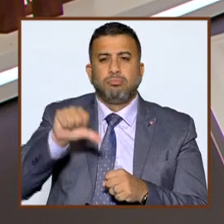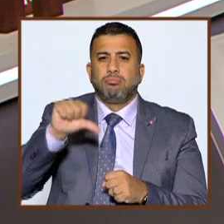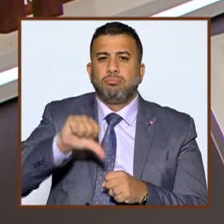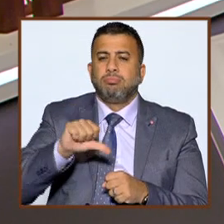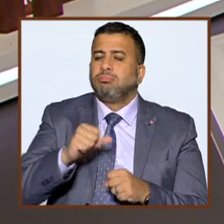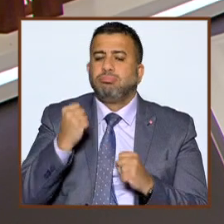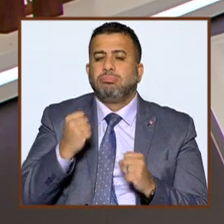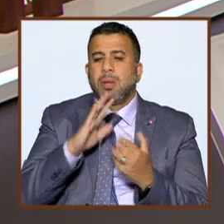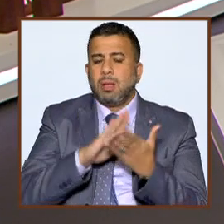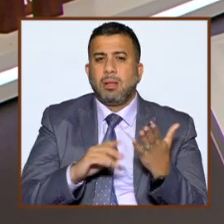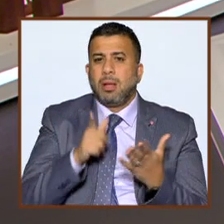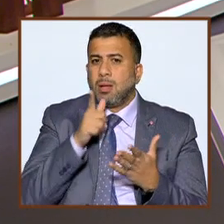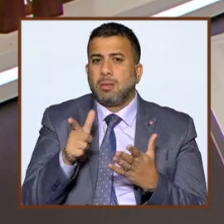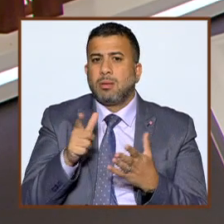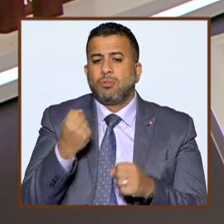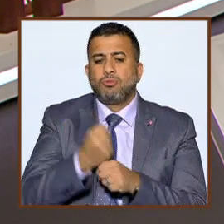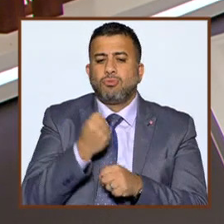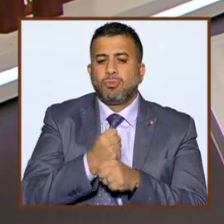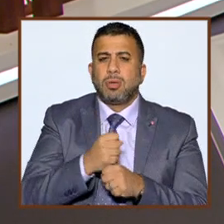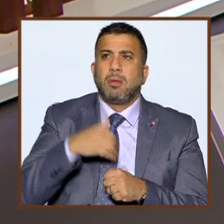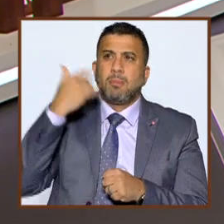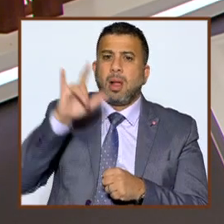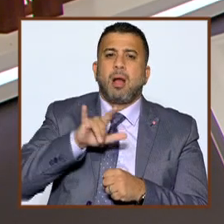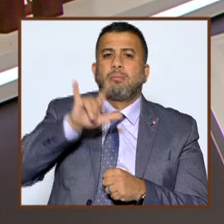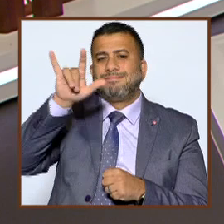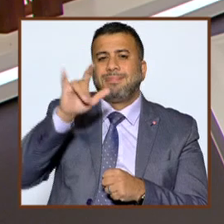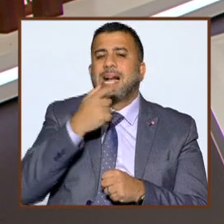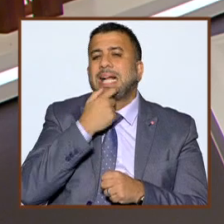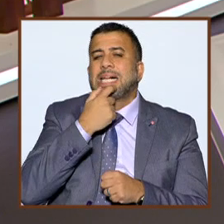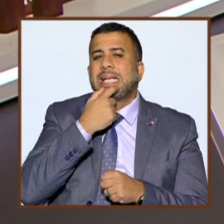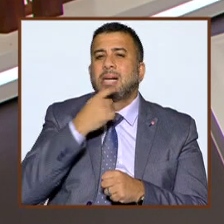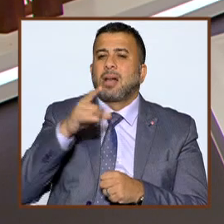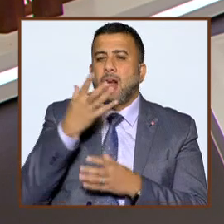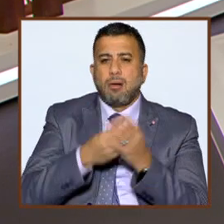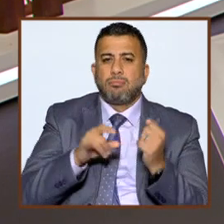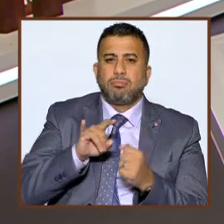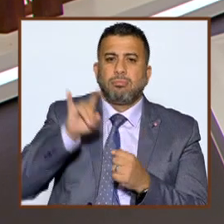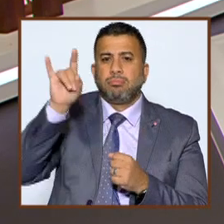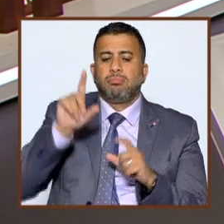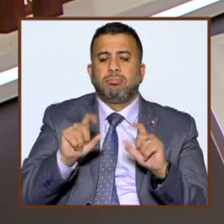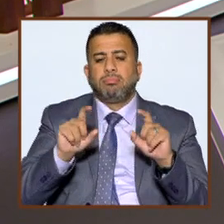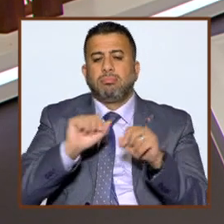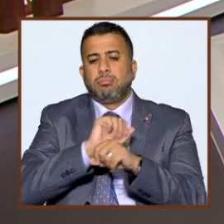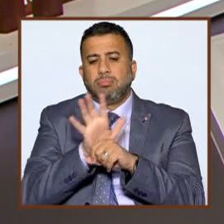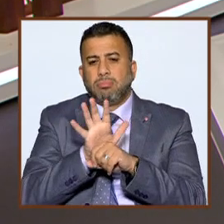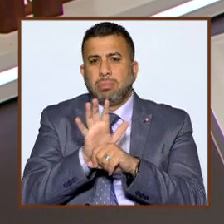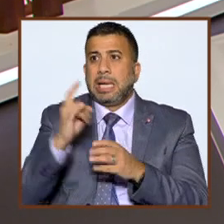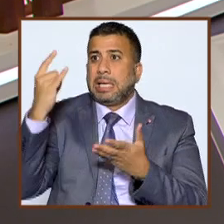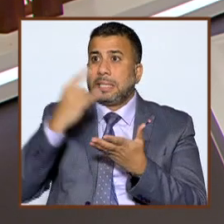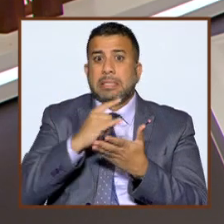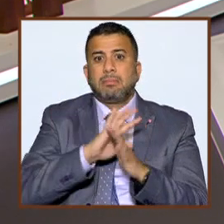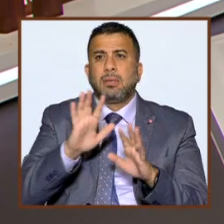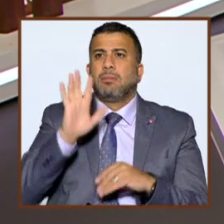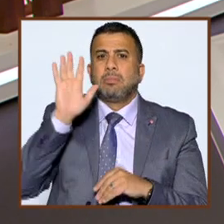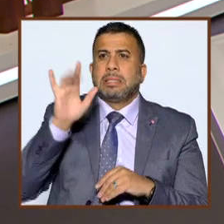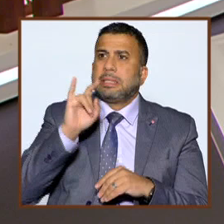تيسر الموضوع. فاضطر ولقى شغل ببلد أجنبي وسافر وصار كورونا وأغلقت البلد وما في مطارات